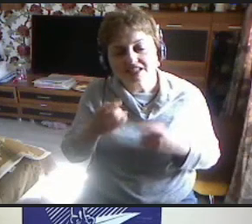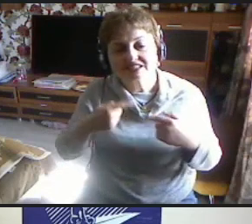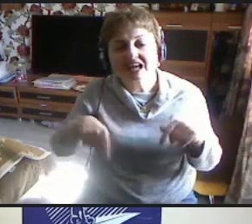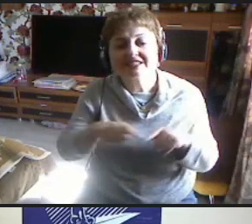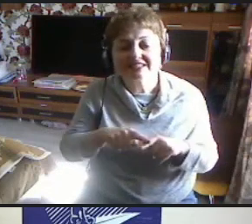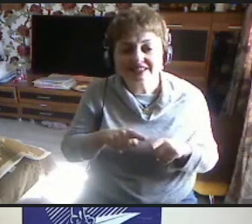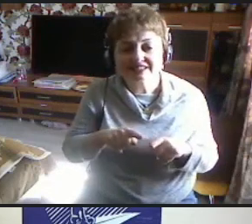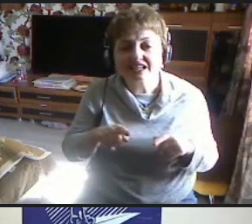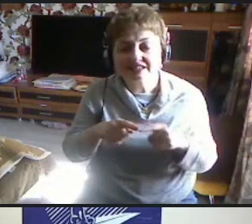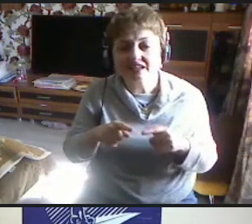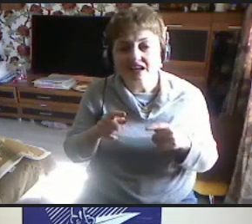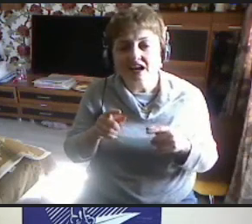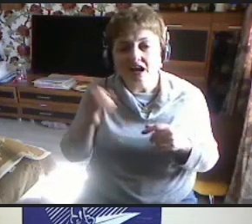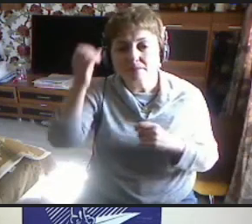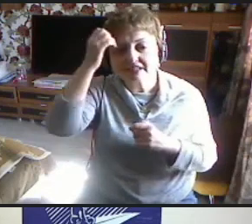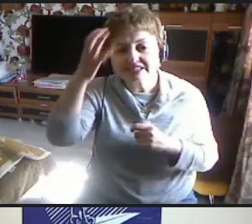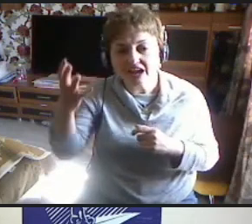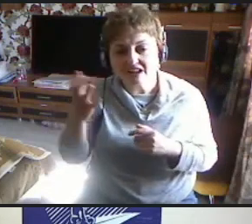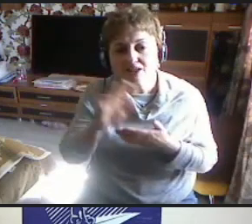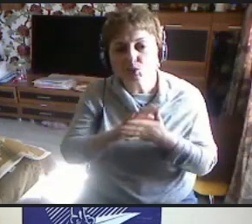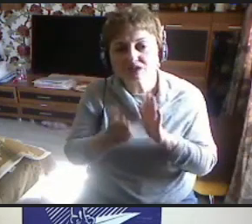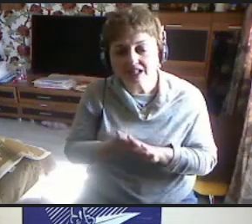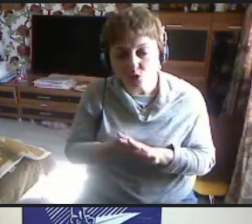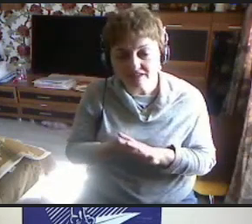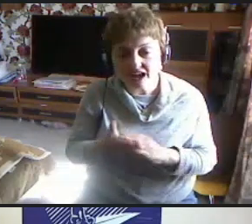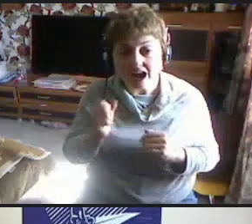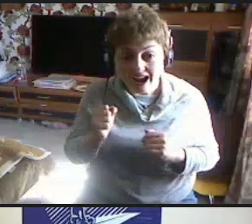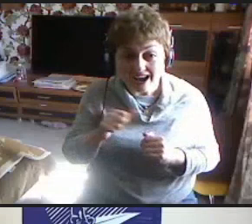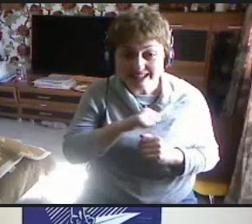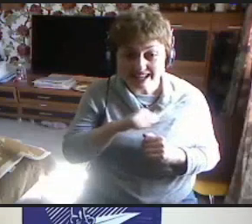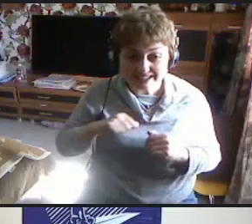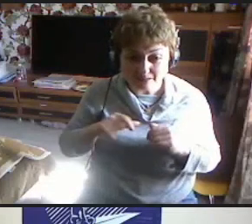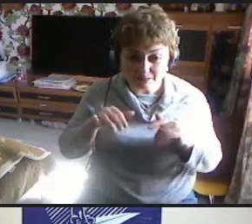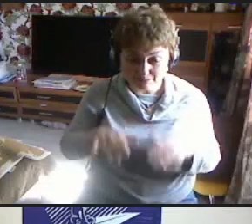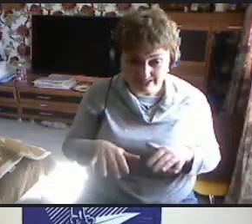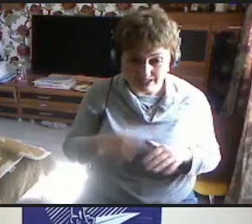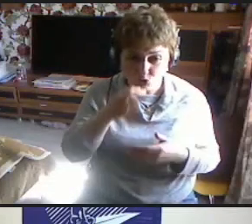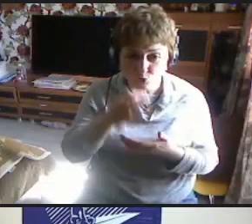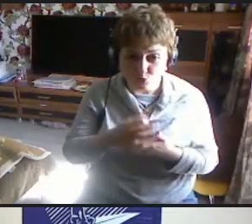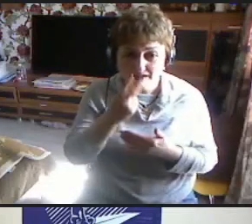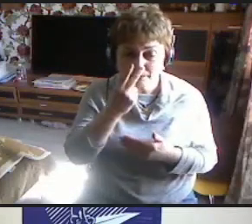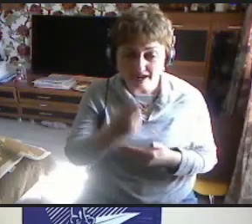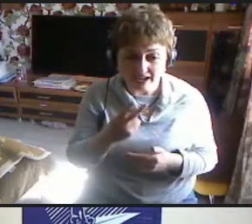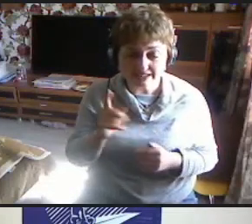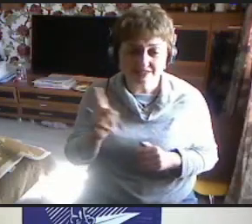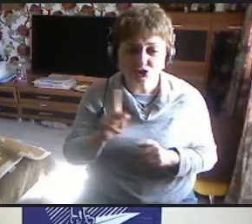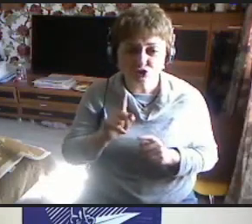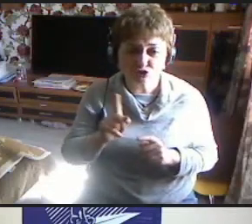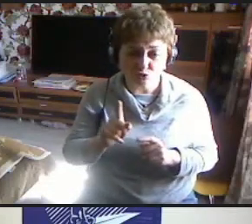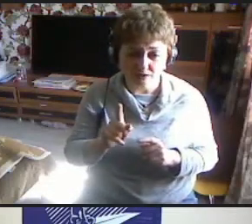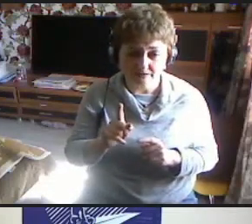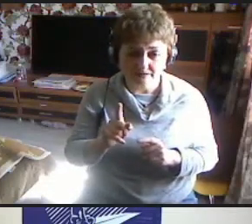создать образовательные условия. А на самом деле вот опыт показывает, что